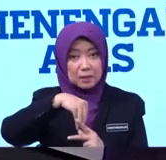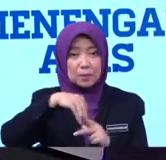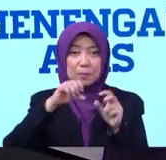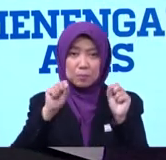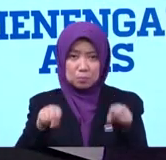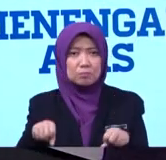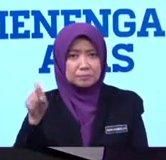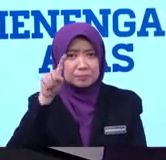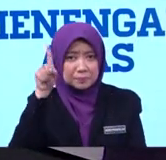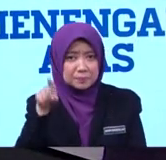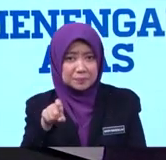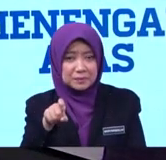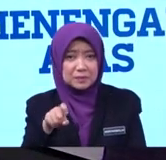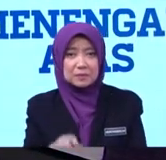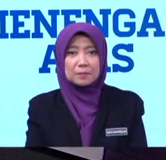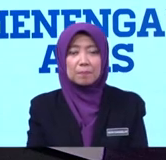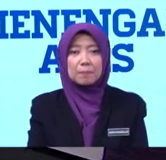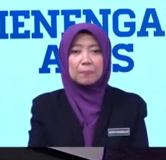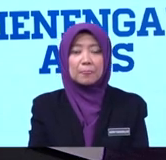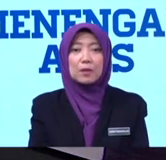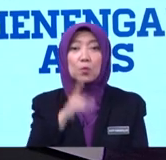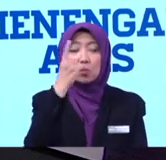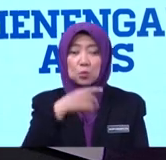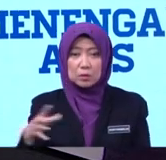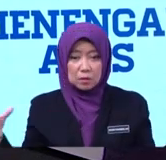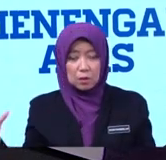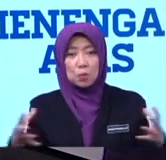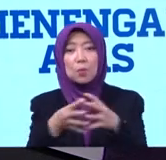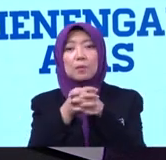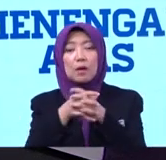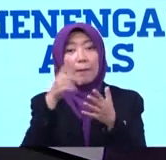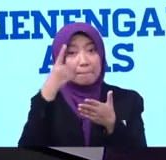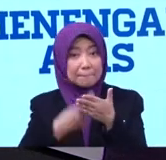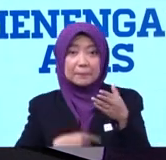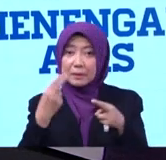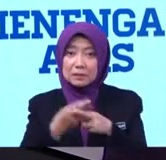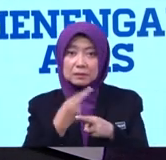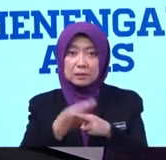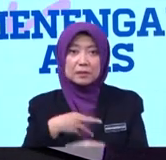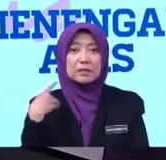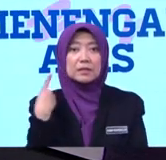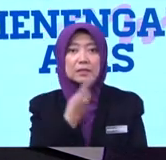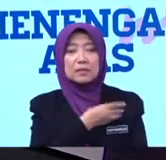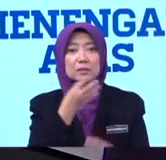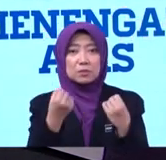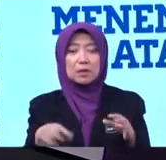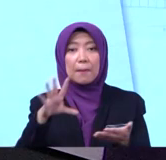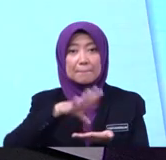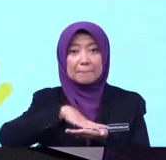Apabila saya tanya soalnya untuk Ivan untuk kita rangkumkan rumusan apa yang kita pelajari pada hari ini